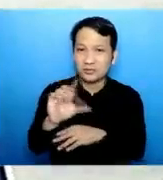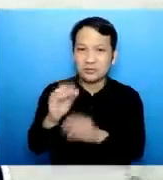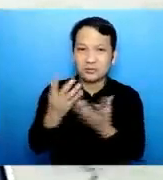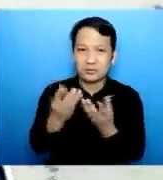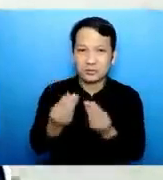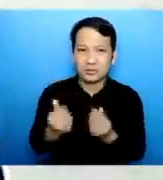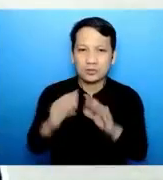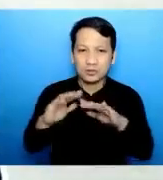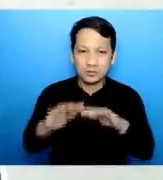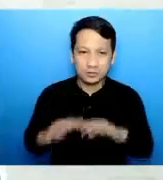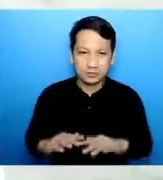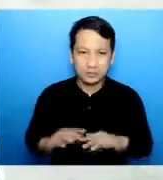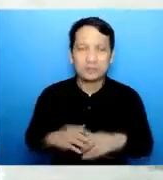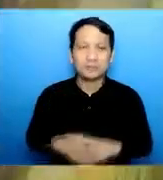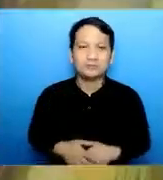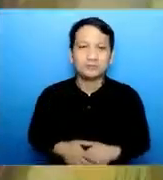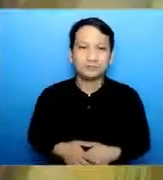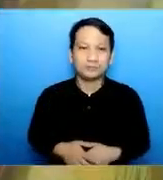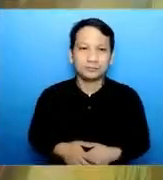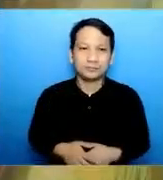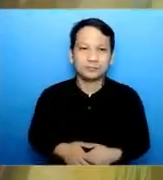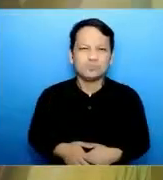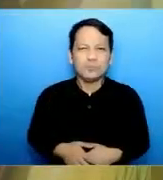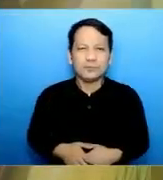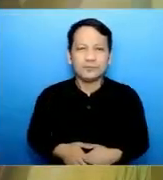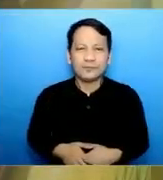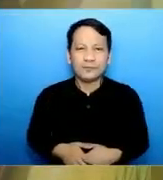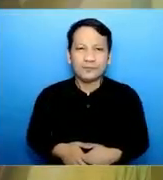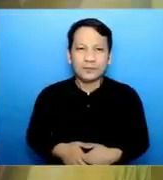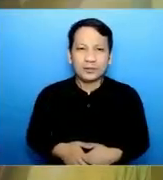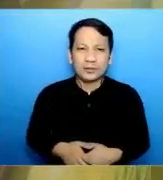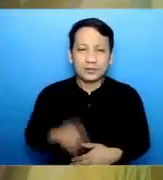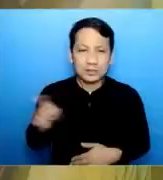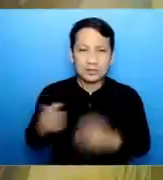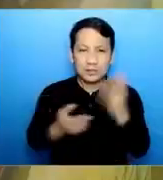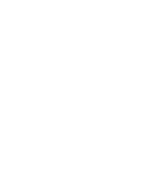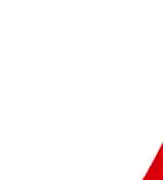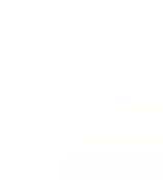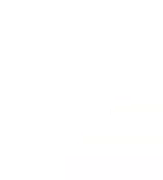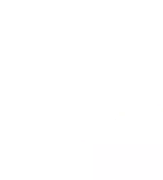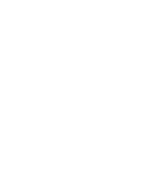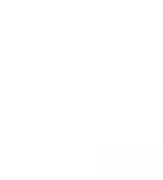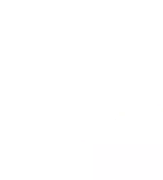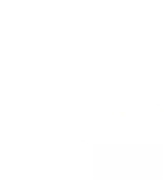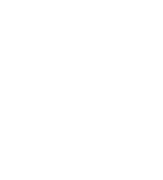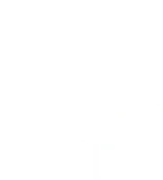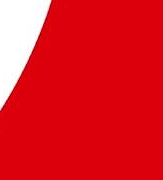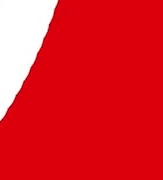humupa. Paolo at Marga? Alright, maraming salamat sa update. Justine Punsalang.